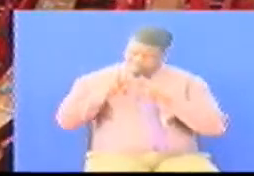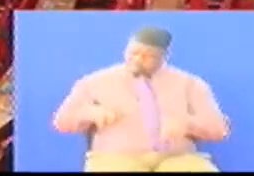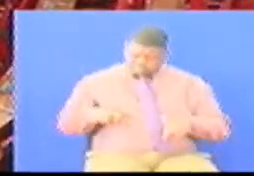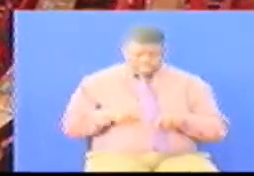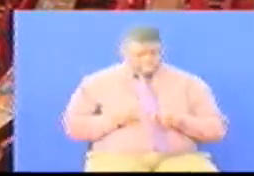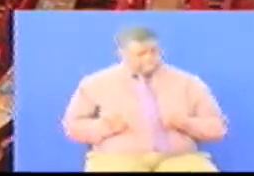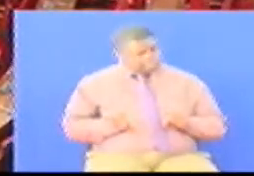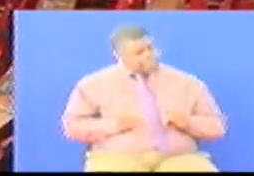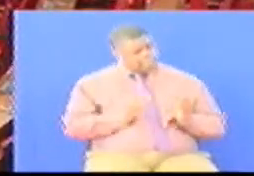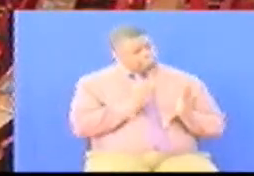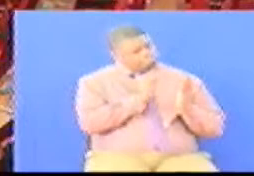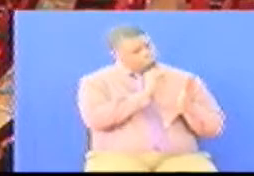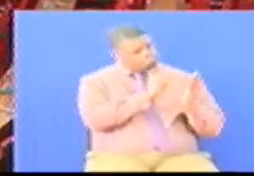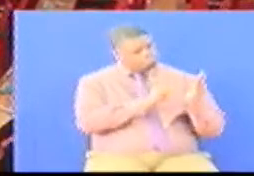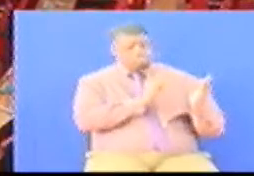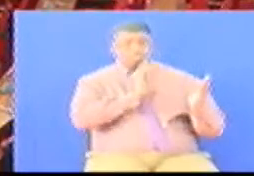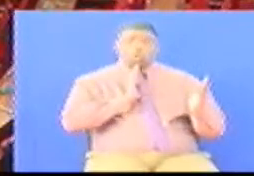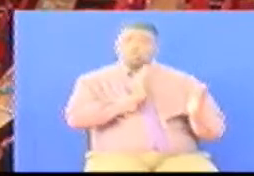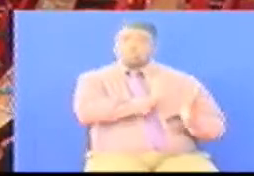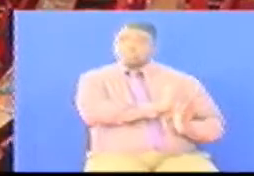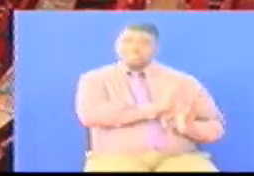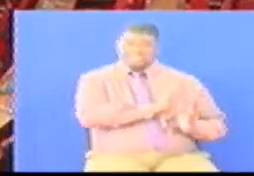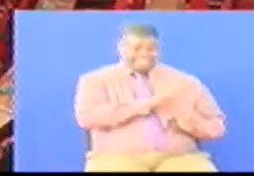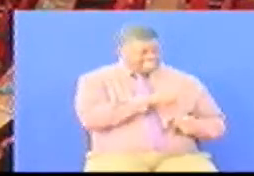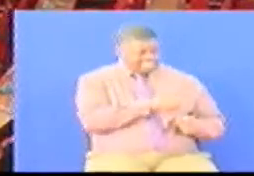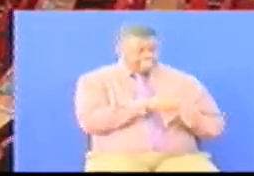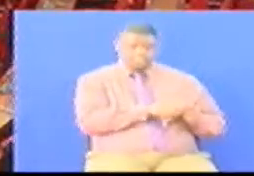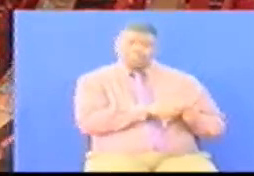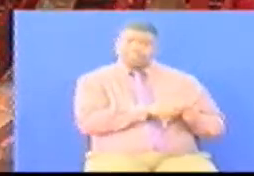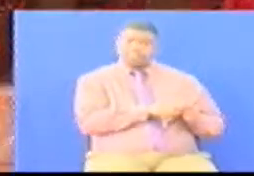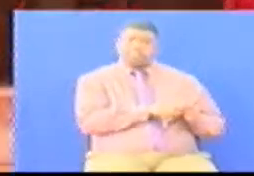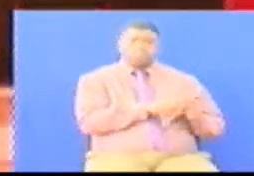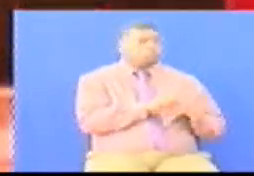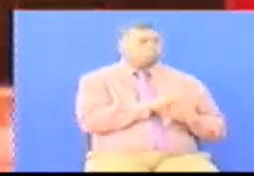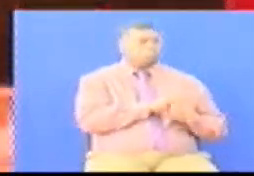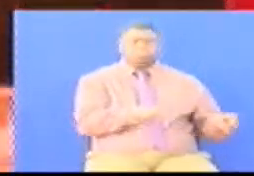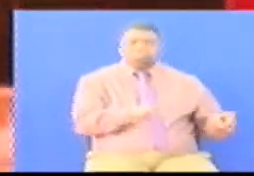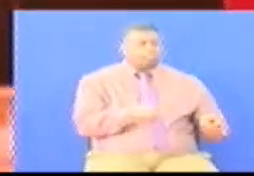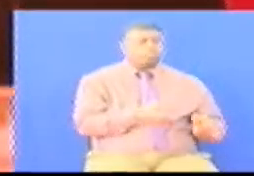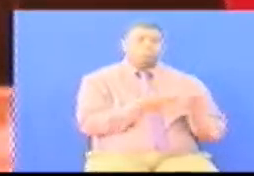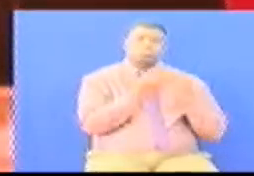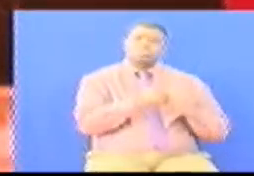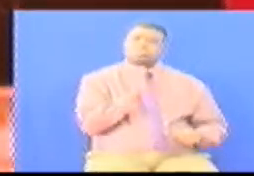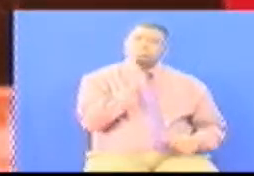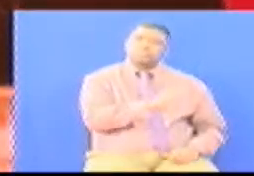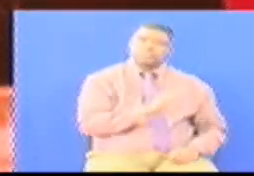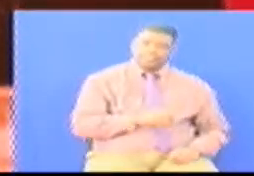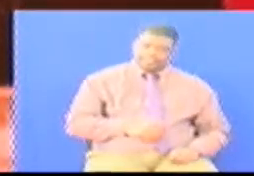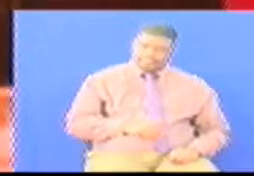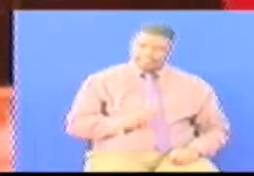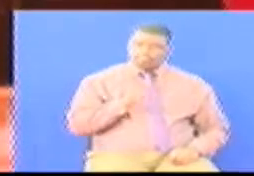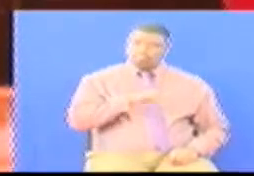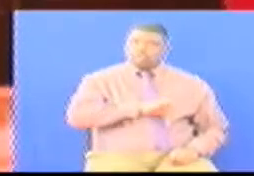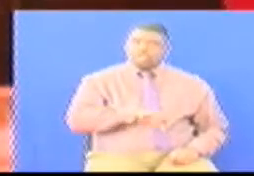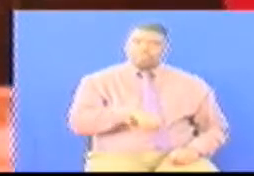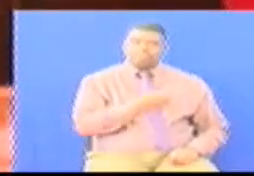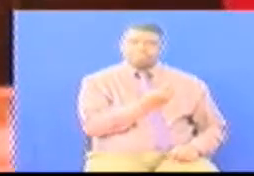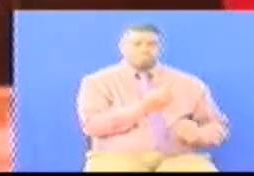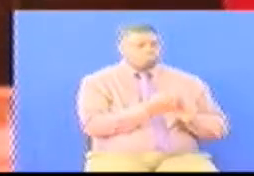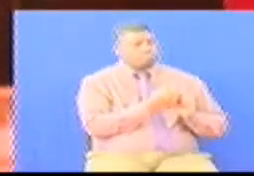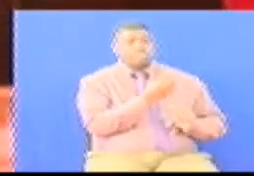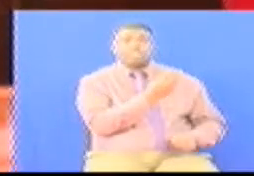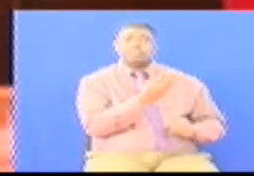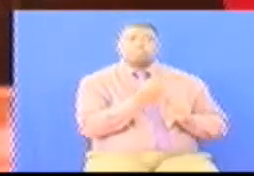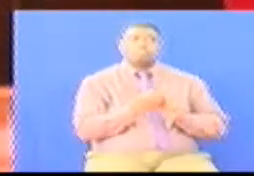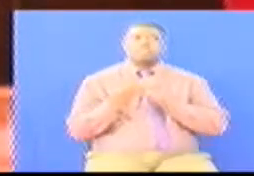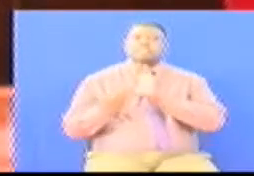ameibainisha katika bodi za mazao na matumizi makubwa ya bodi hizo kuliko uwezo wake. Ukaguzi wa mwaka wa fedha 2018-2019 ulibaini